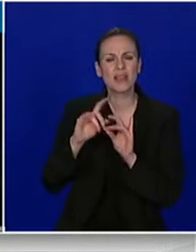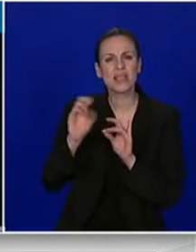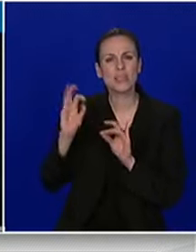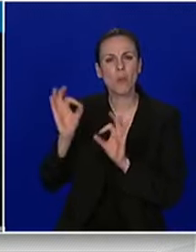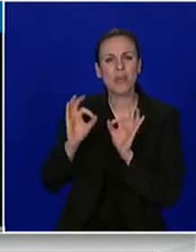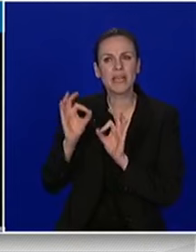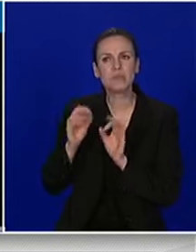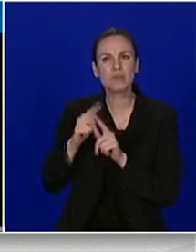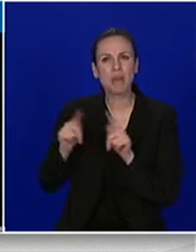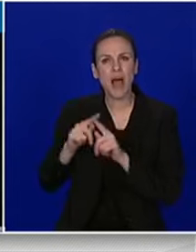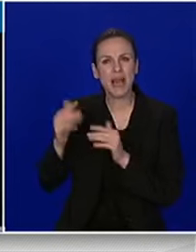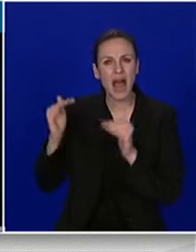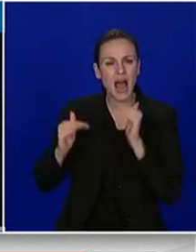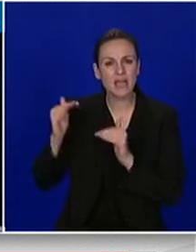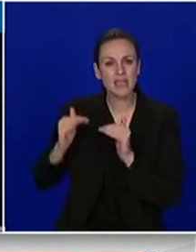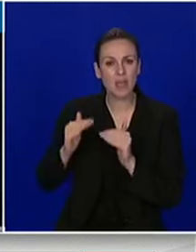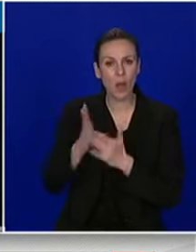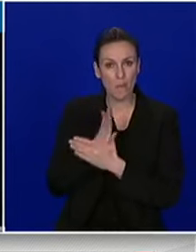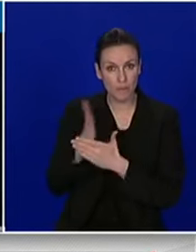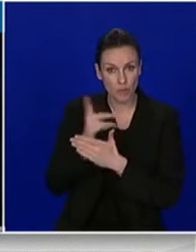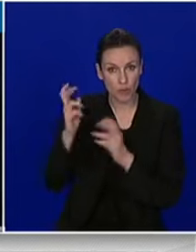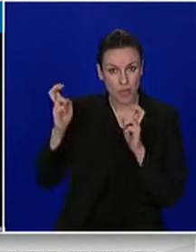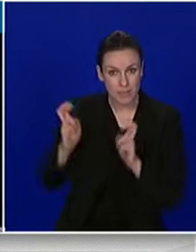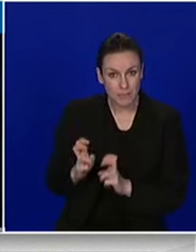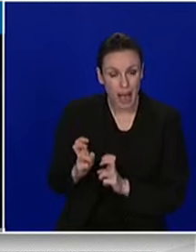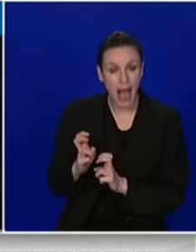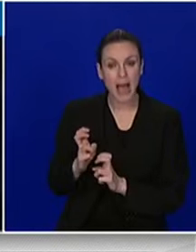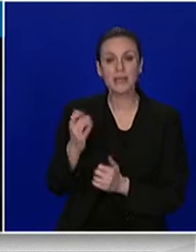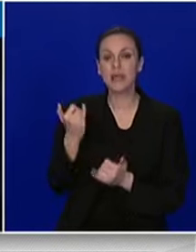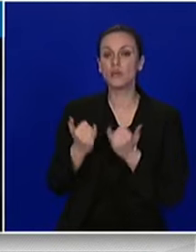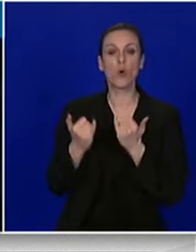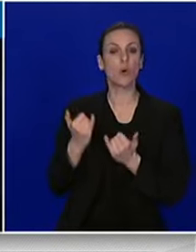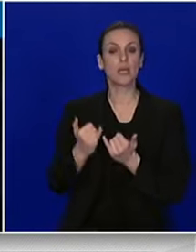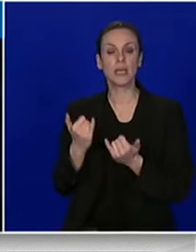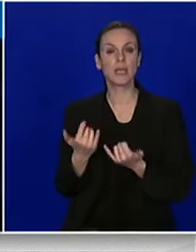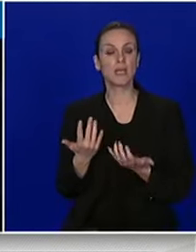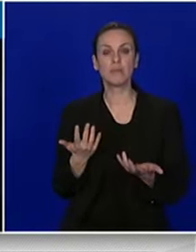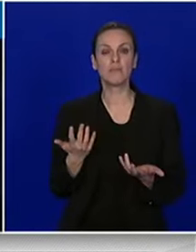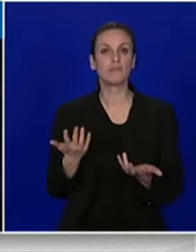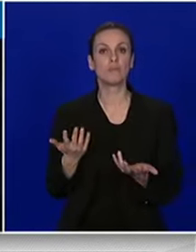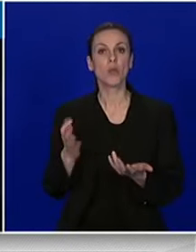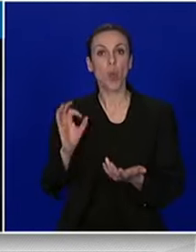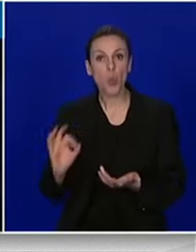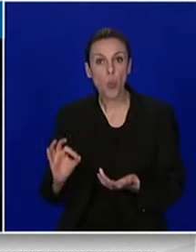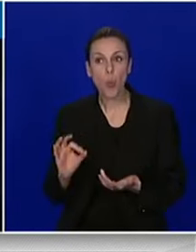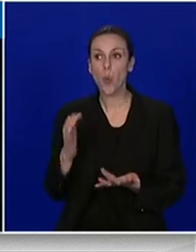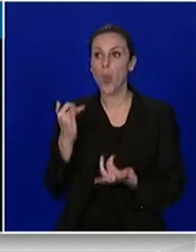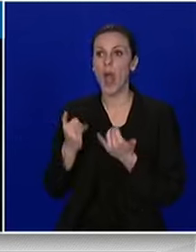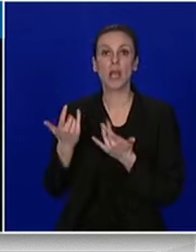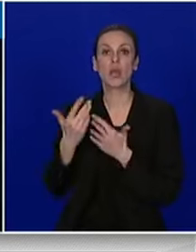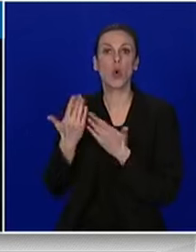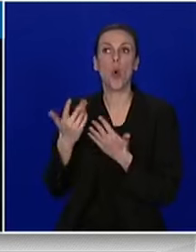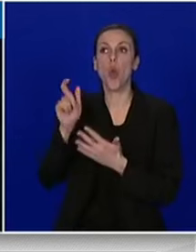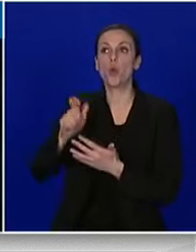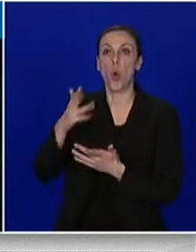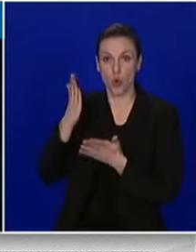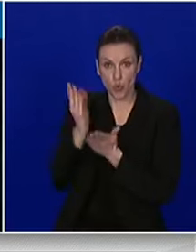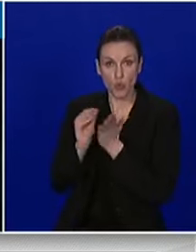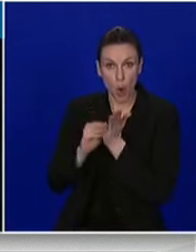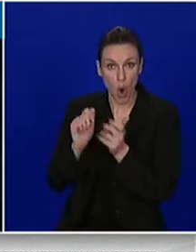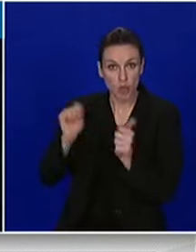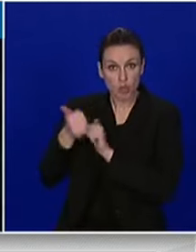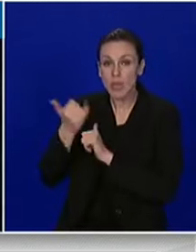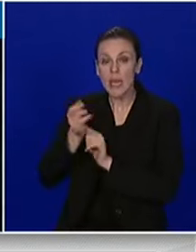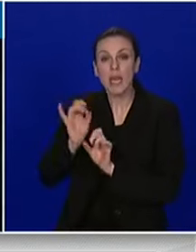15% ili u međuvremenu to smanjeno, je li svedeno na nulu ili na neku razinu? Govorilo se tada